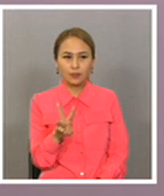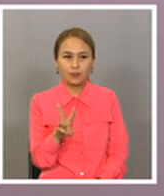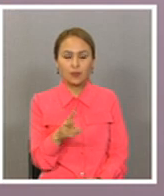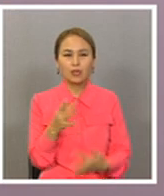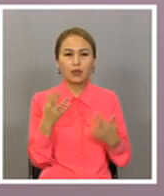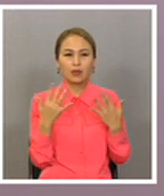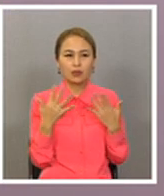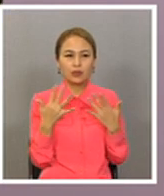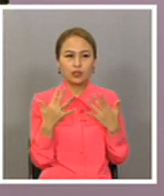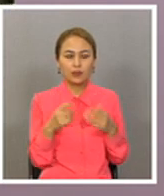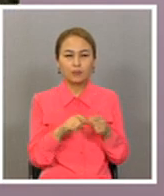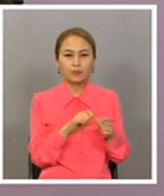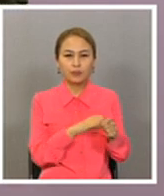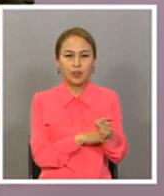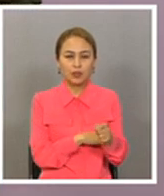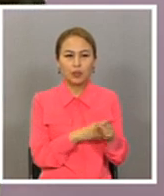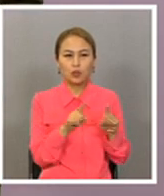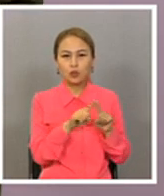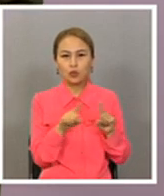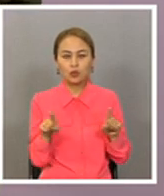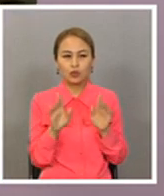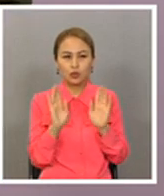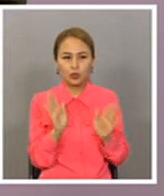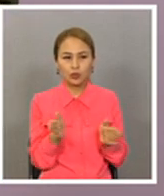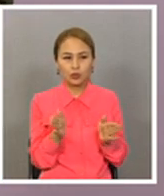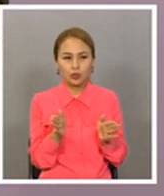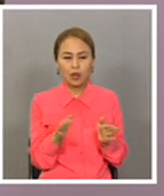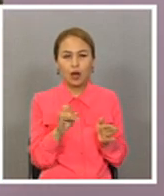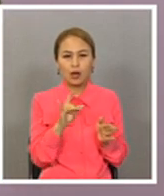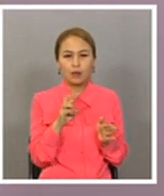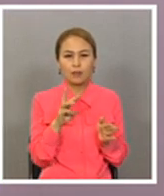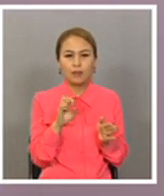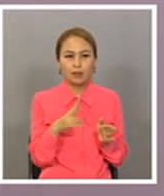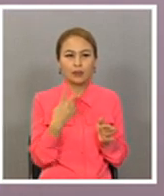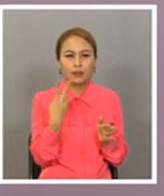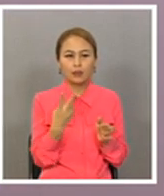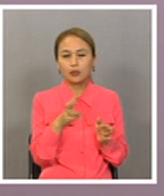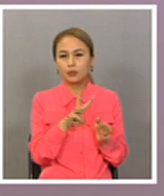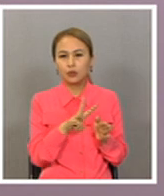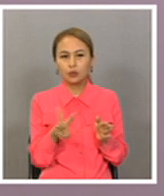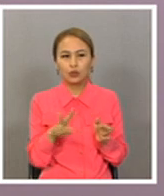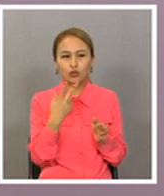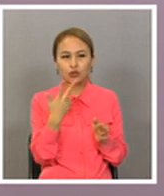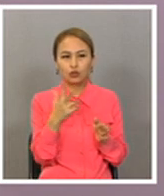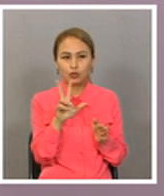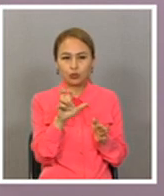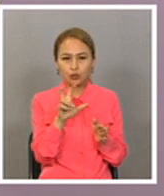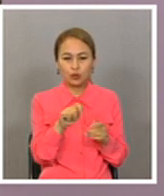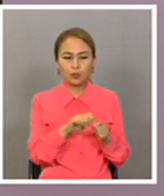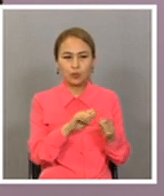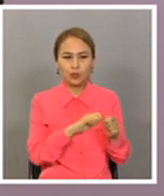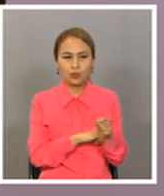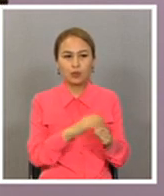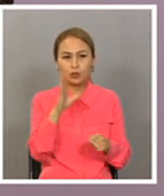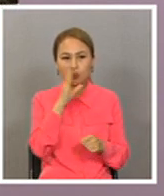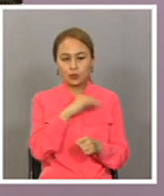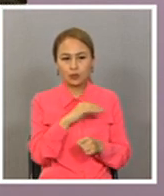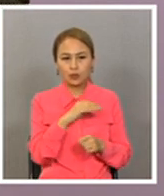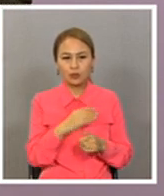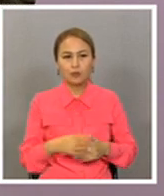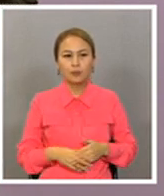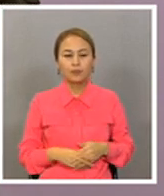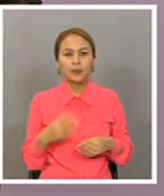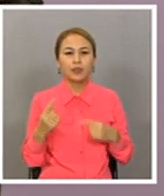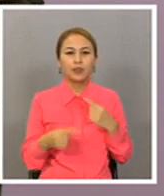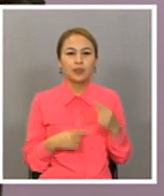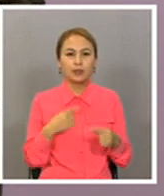kanşa metr jol jüredi? Arman 2 minutta 300 metr jol jürgen.